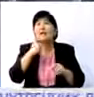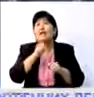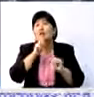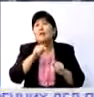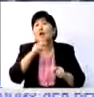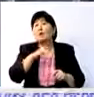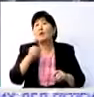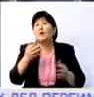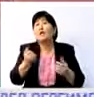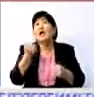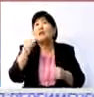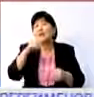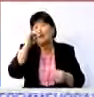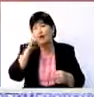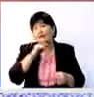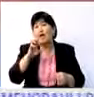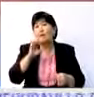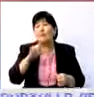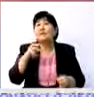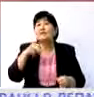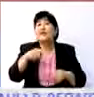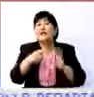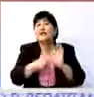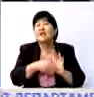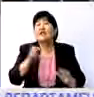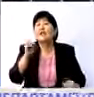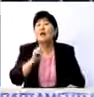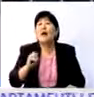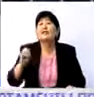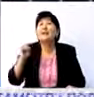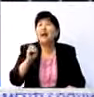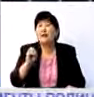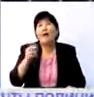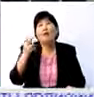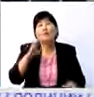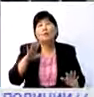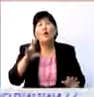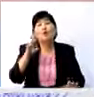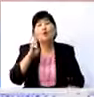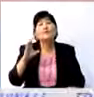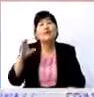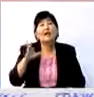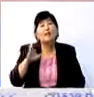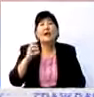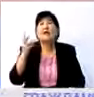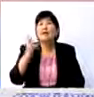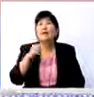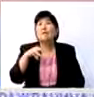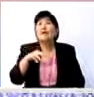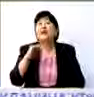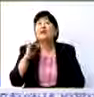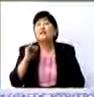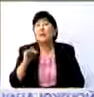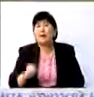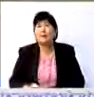миллион тенге – завоевал победитель «Казахстан Барысы 2017» Еламан Ергалиев. Второе место – Нурым Салимгиреев. Третье – Махсат